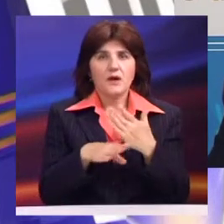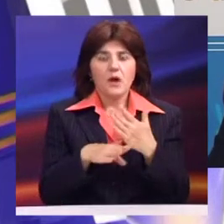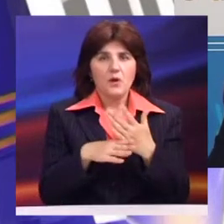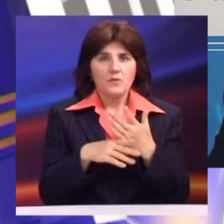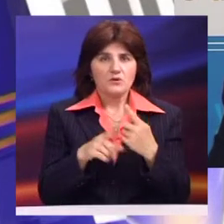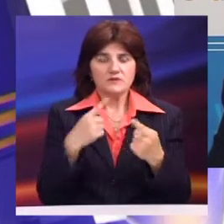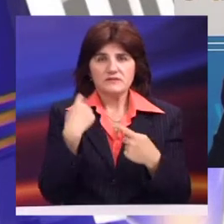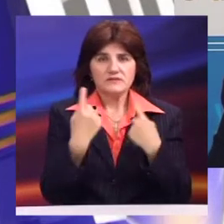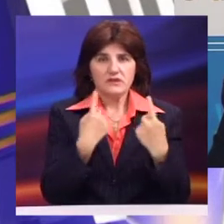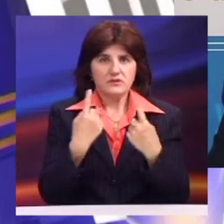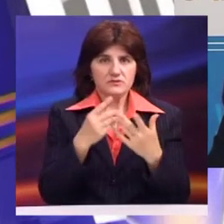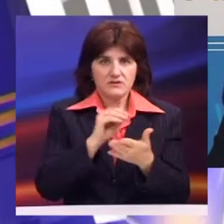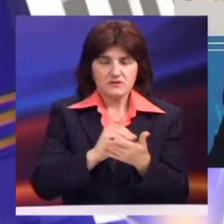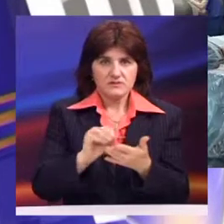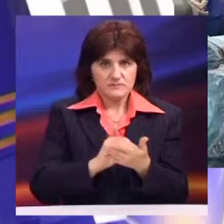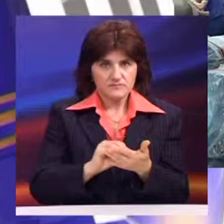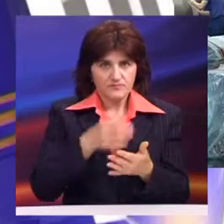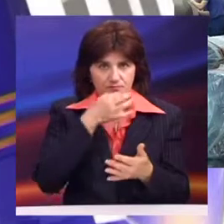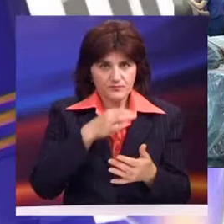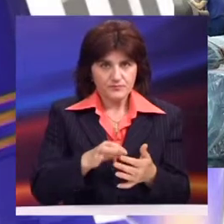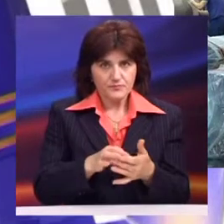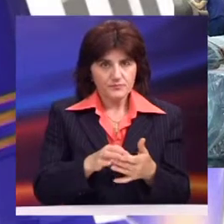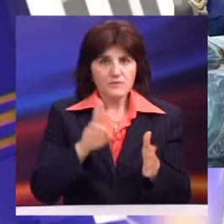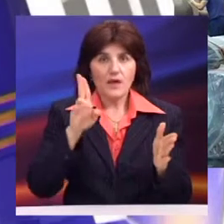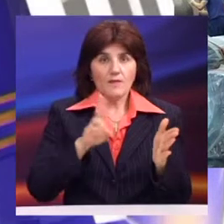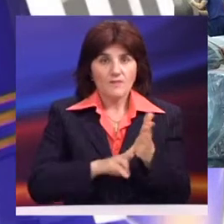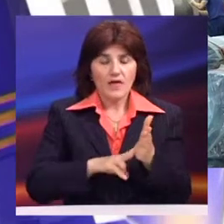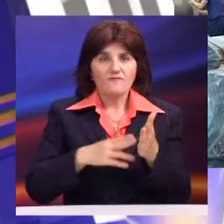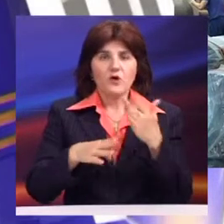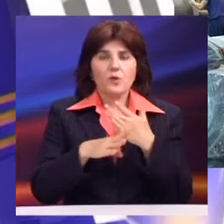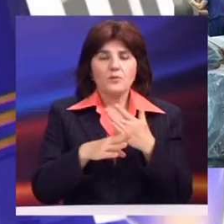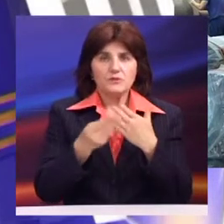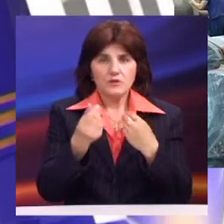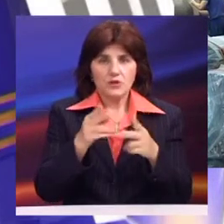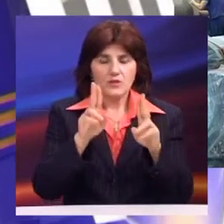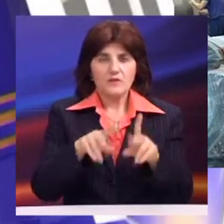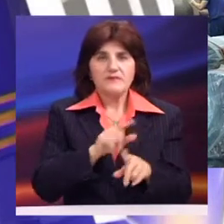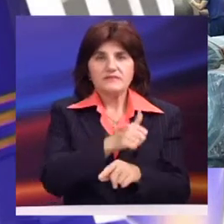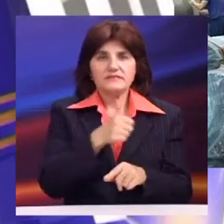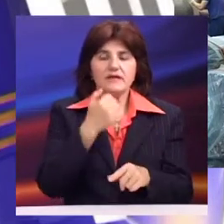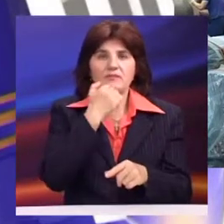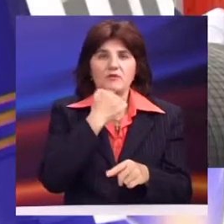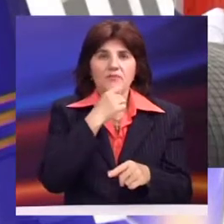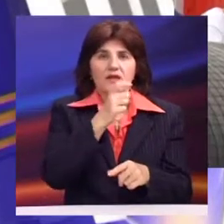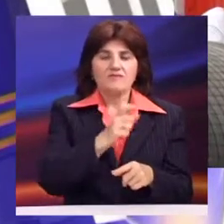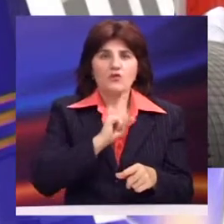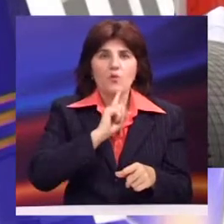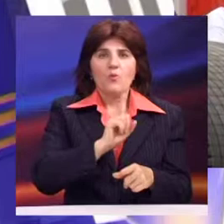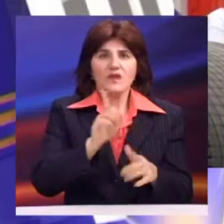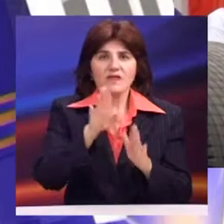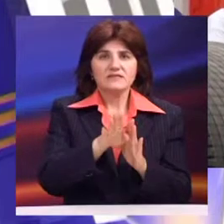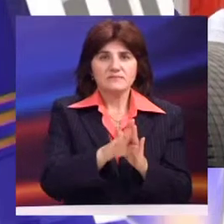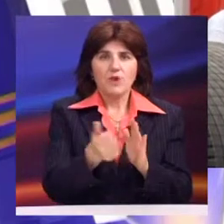doprinosimo realizaciji svih tih zacrtanih smernica. Pravo na subvenciju imaju samo poslodavci koji nisu smanjivali